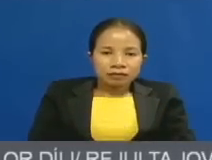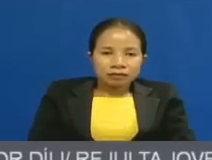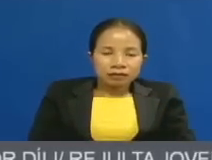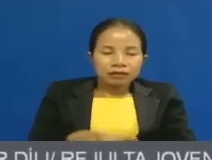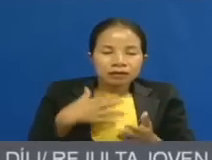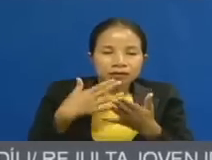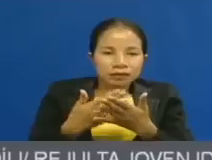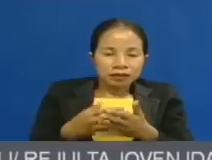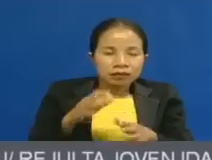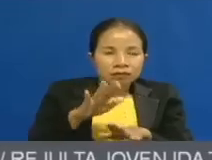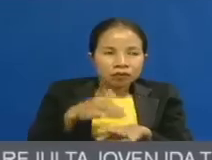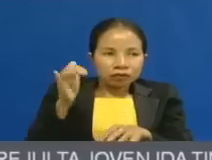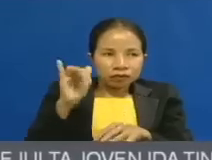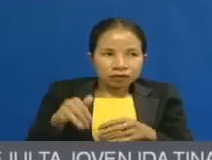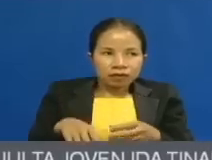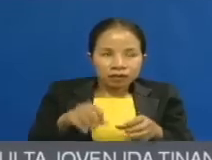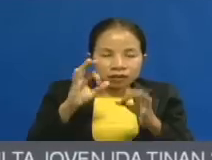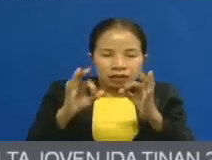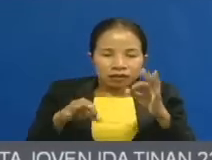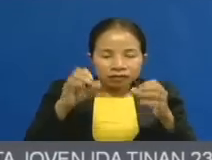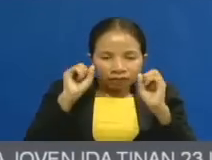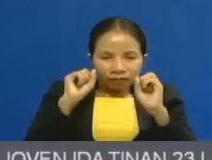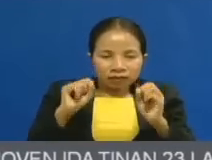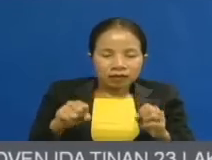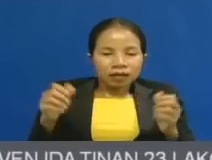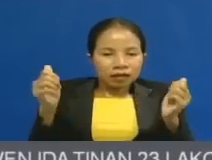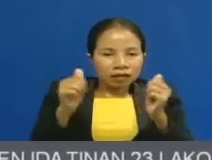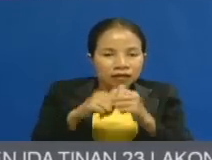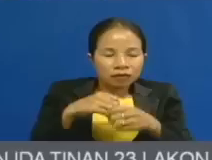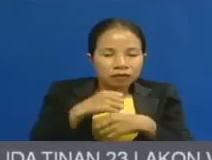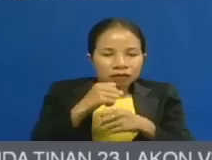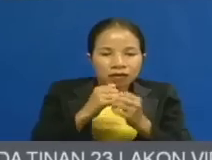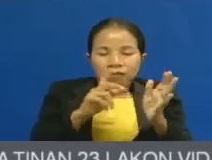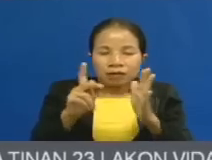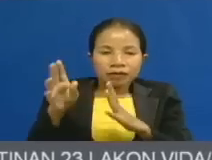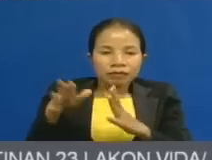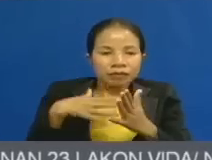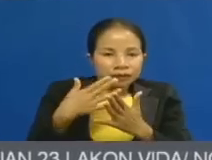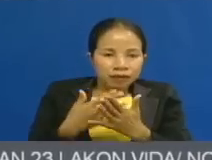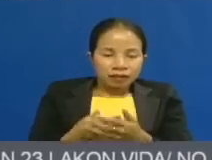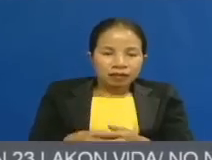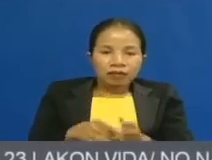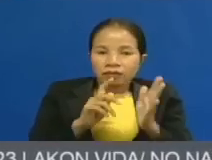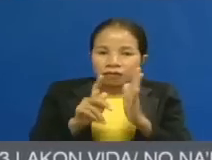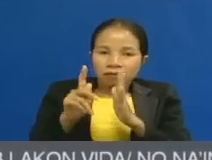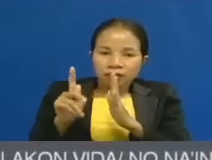dia, kombinasi lah bahalu parti, atau nebe le hamutuk halu planu gubernur dia, atau planu